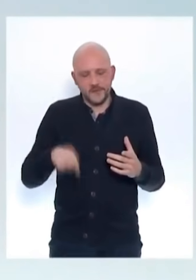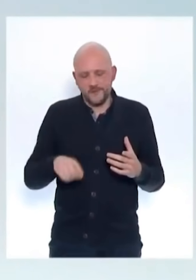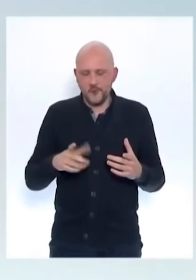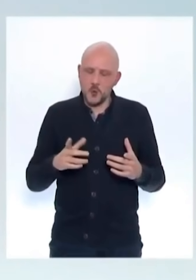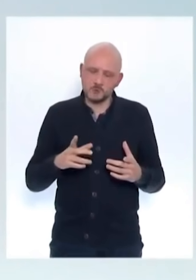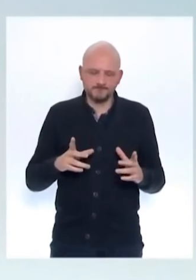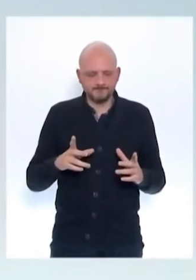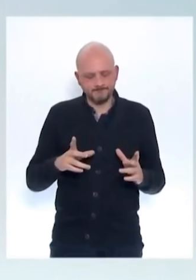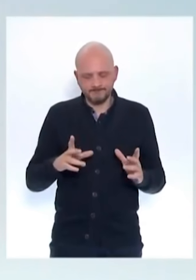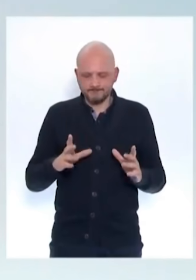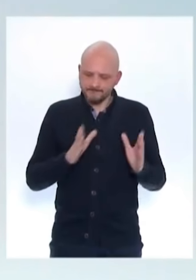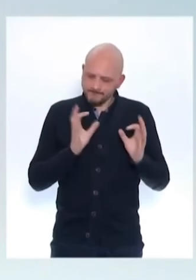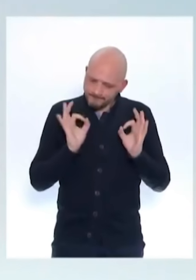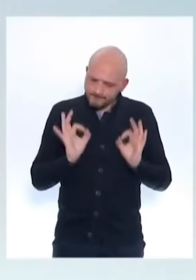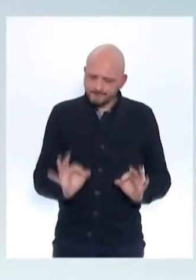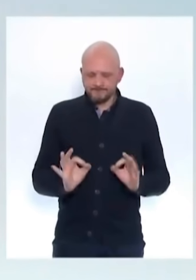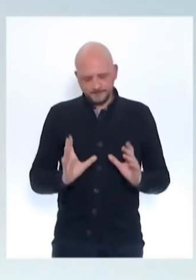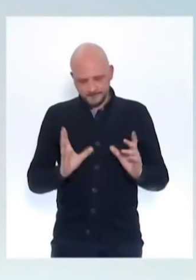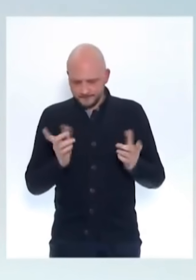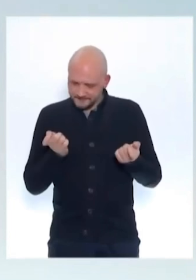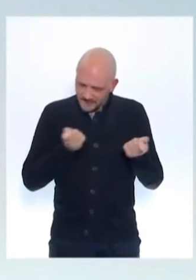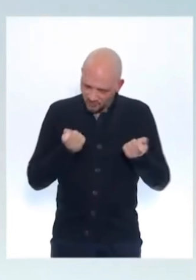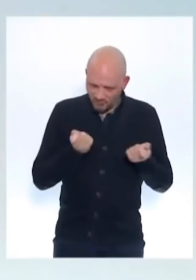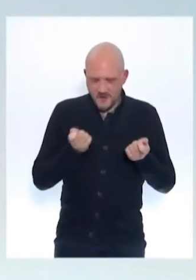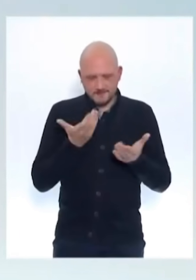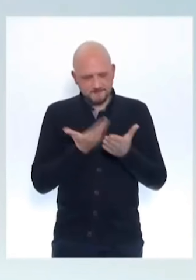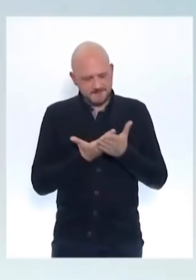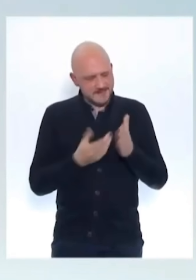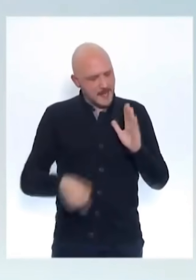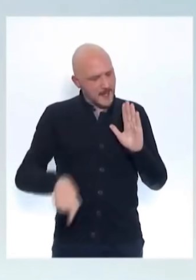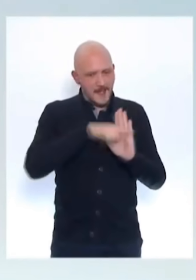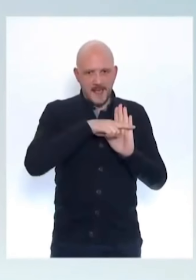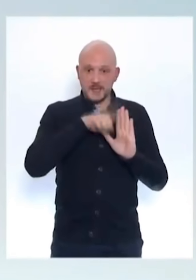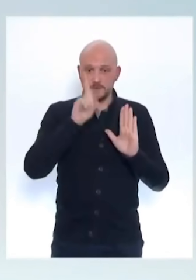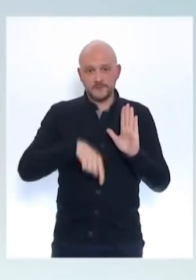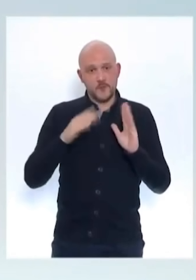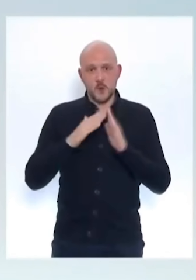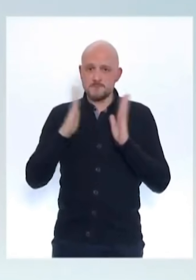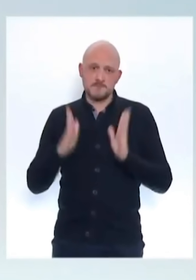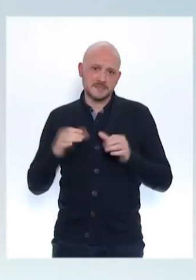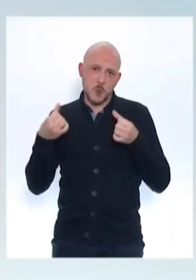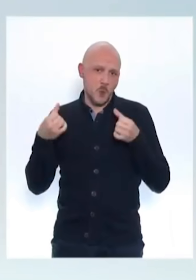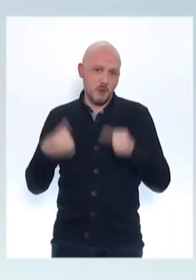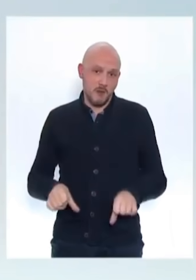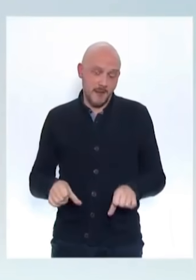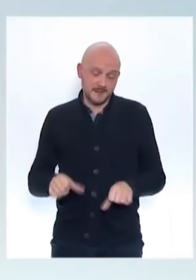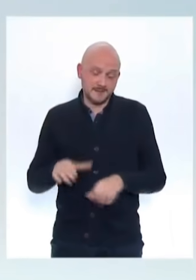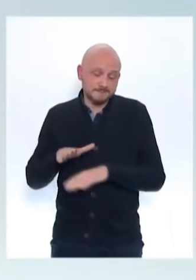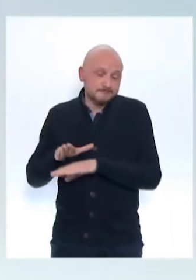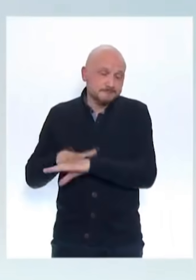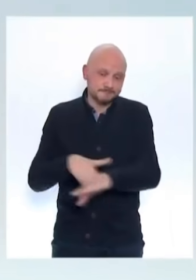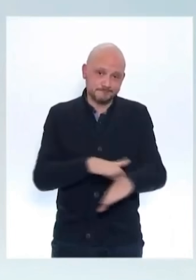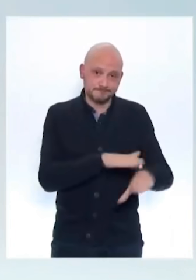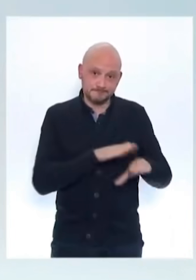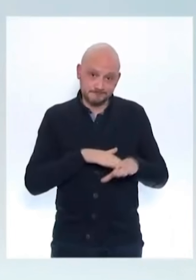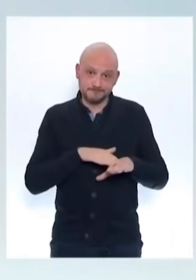respecter la règle du couvre-feu rester chez soi donc le 31 décembre et suivre la recommandation d'un maximum